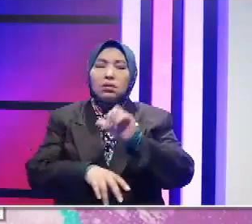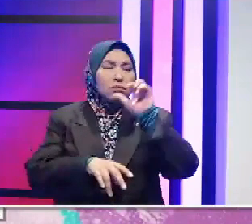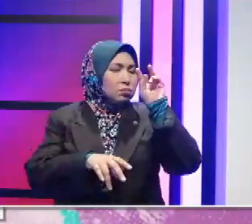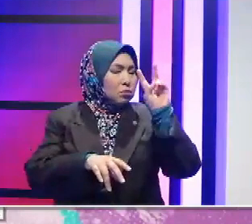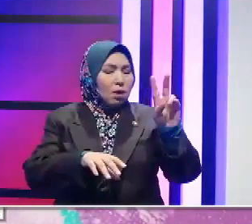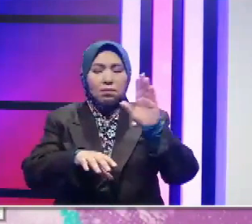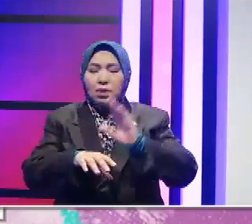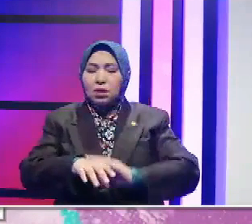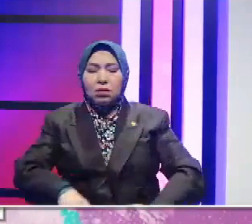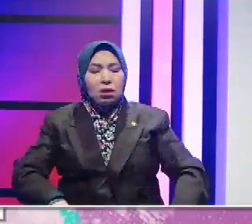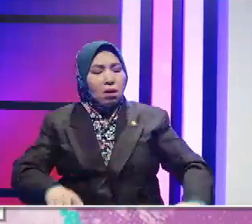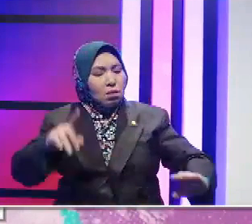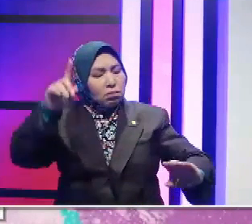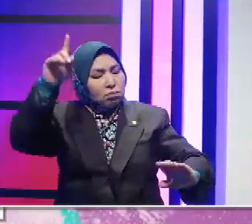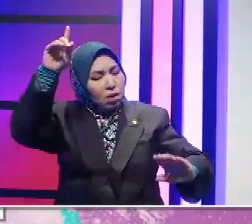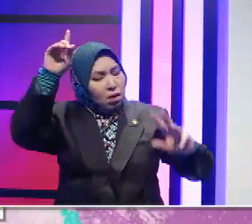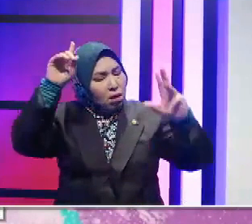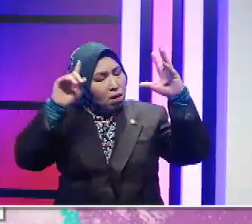أحدا.